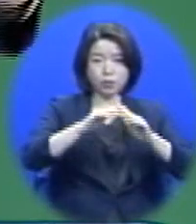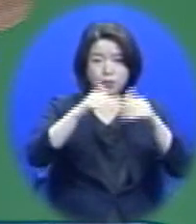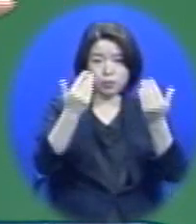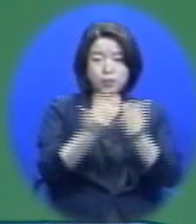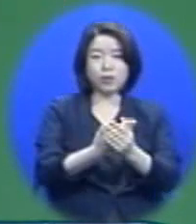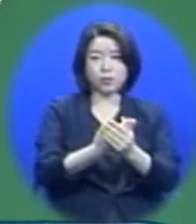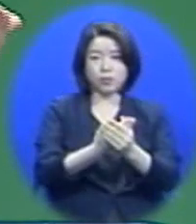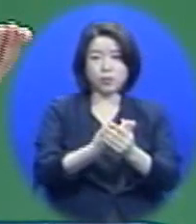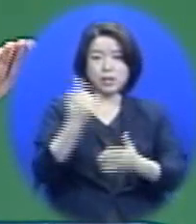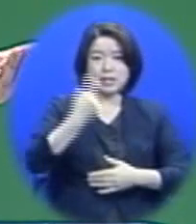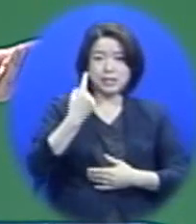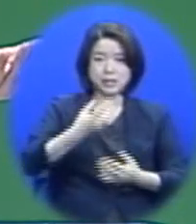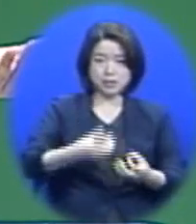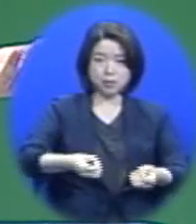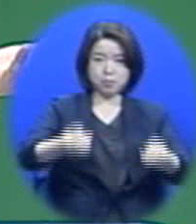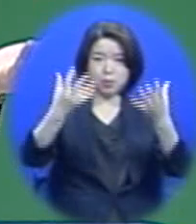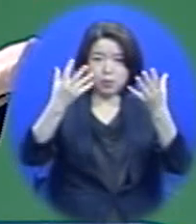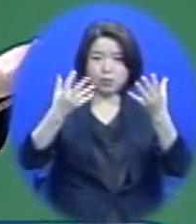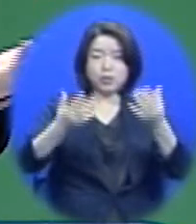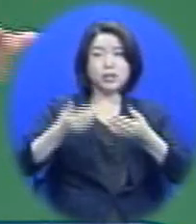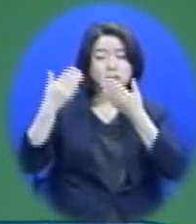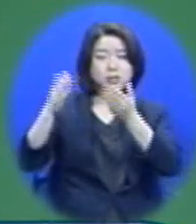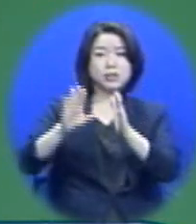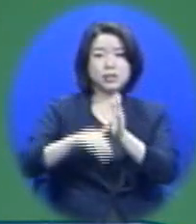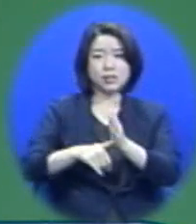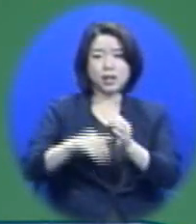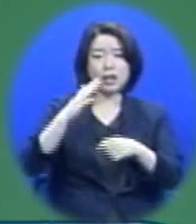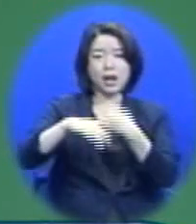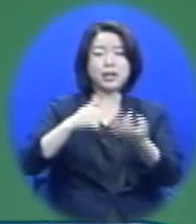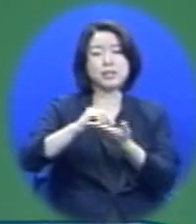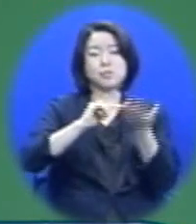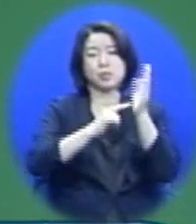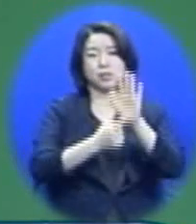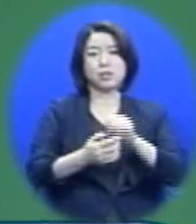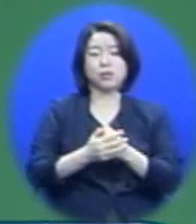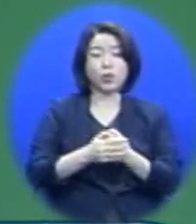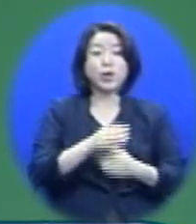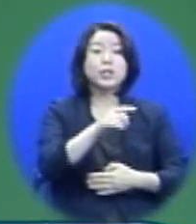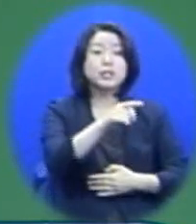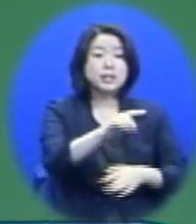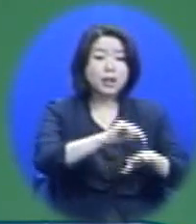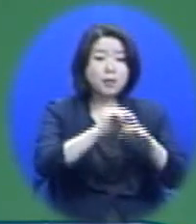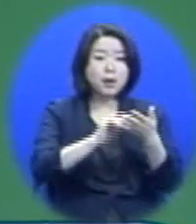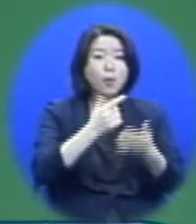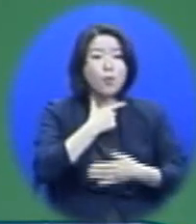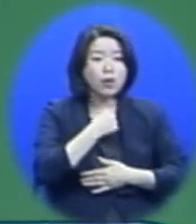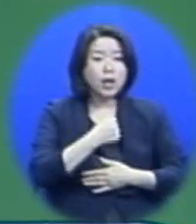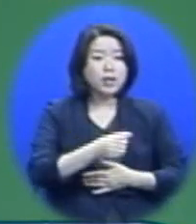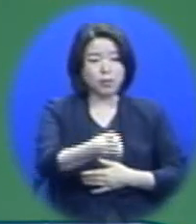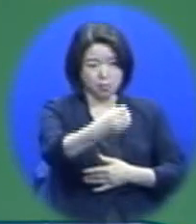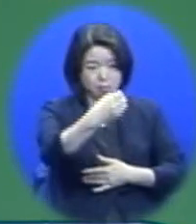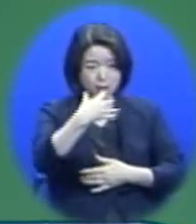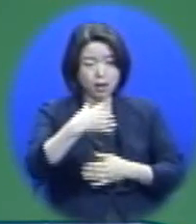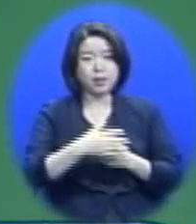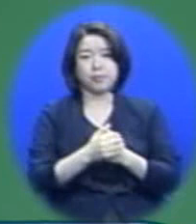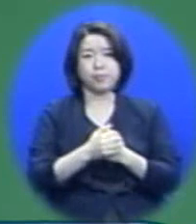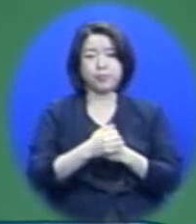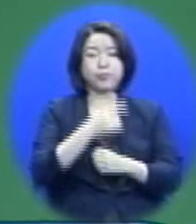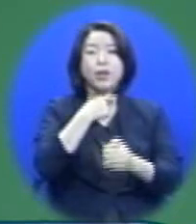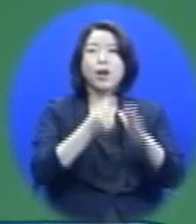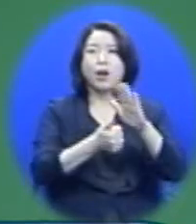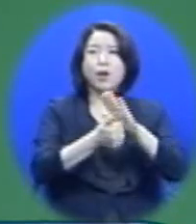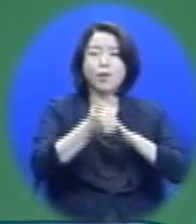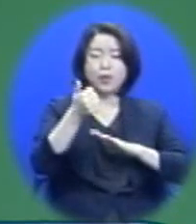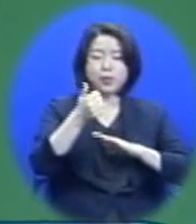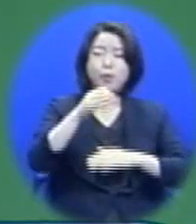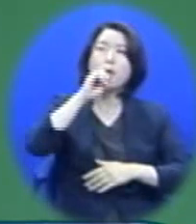하나님께서 솔로몬에게 나타나셨어요. 그리고는 내가 소원하는 것이 있으면 말하라. 아, 소원을 말하기만